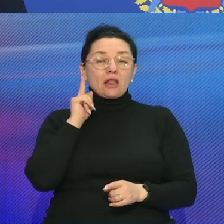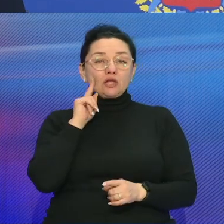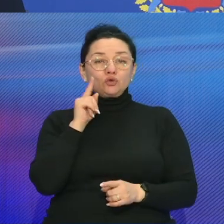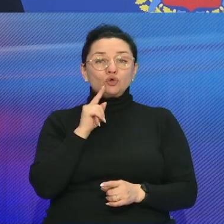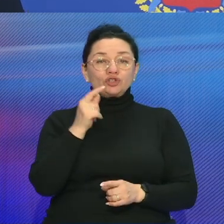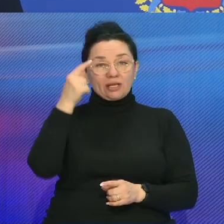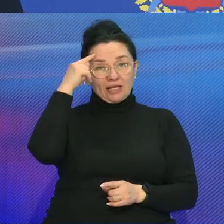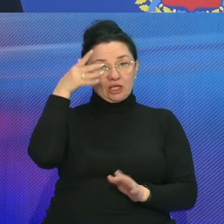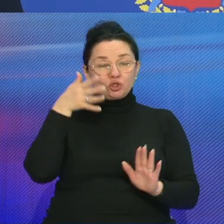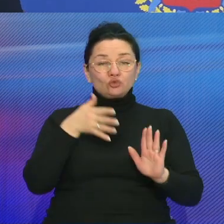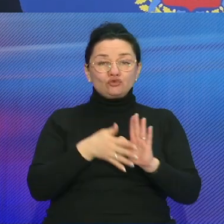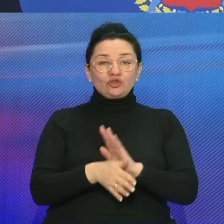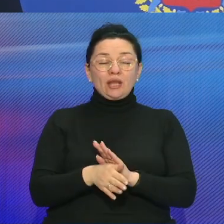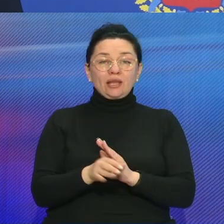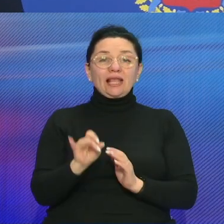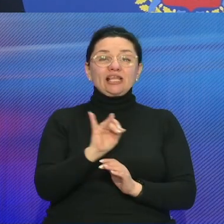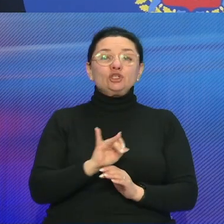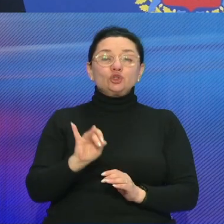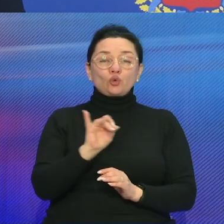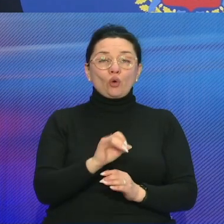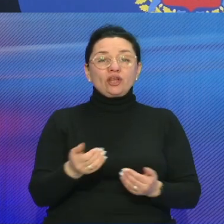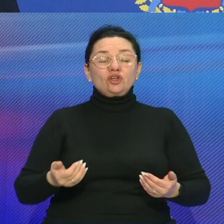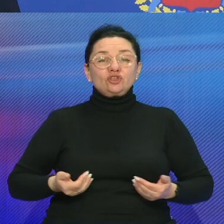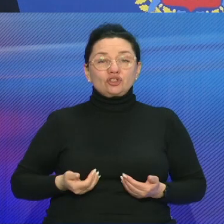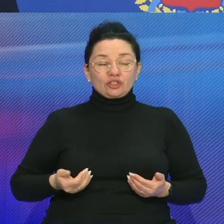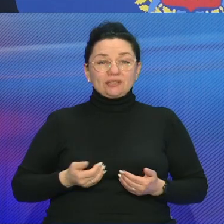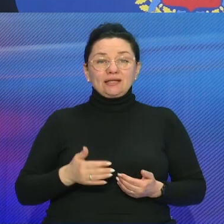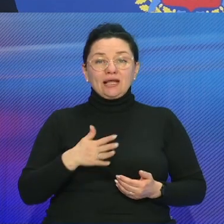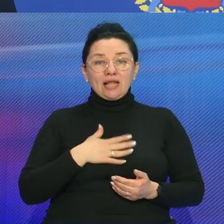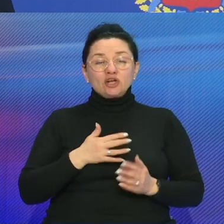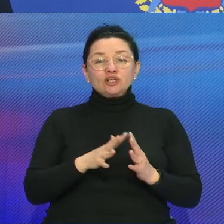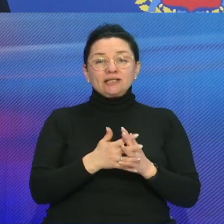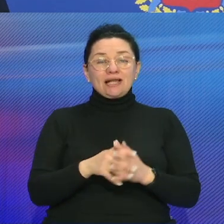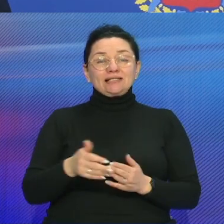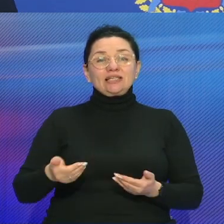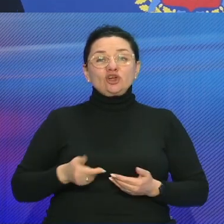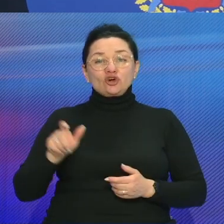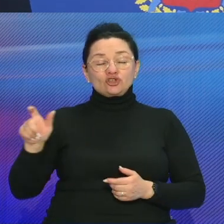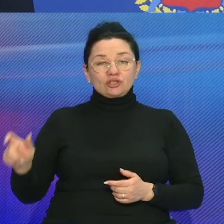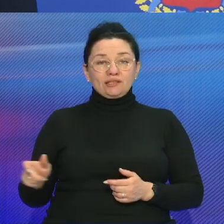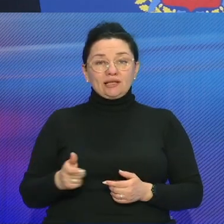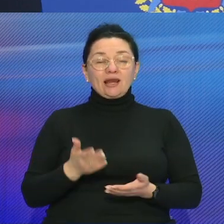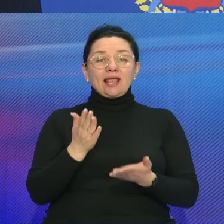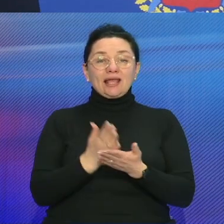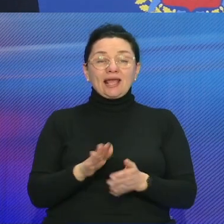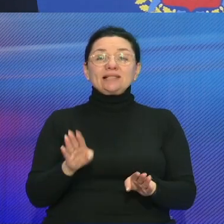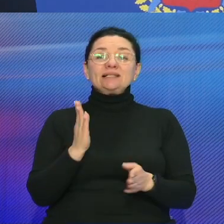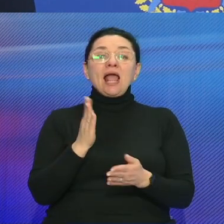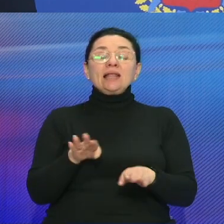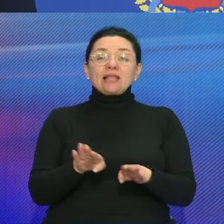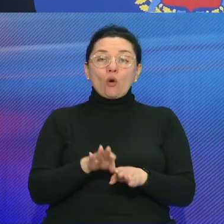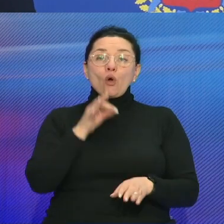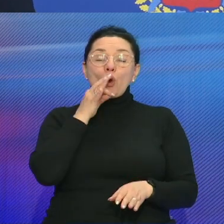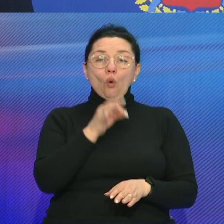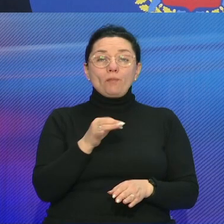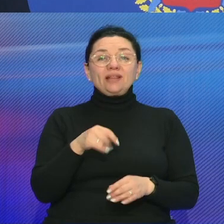истории быта наших сельских жителей. Такой же опыт есть на территории нескольких районов.